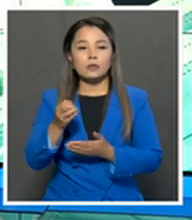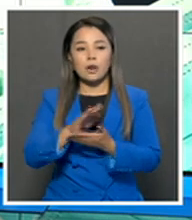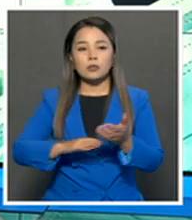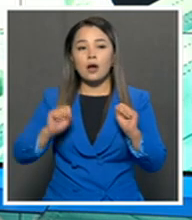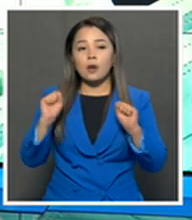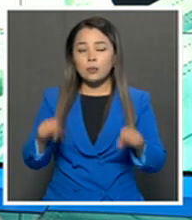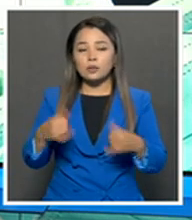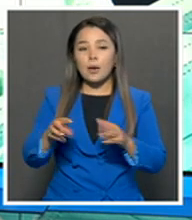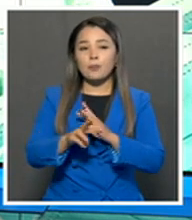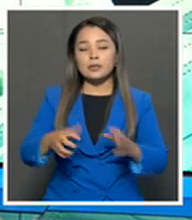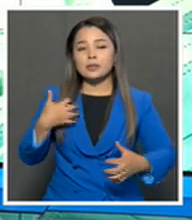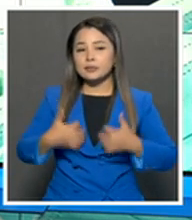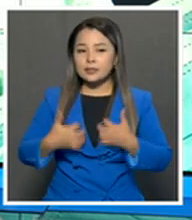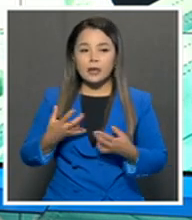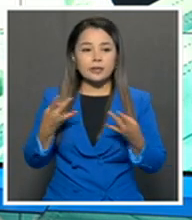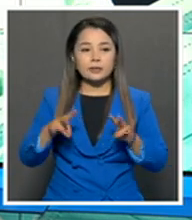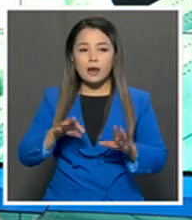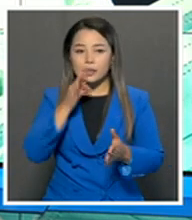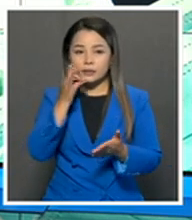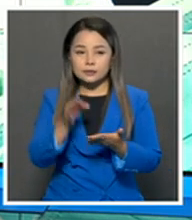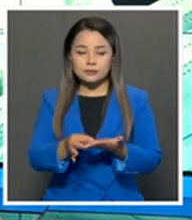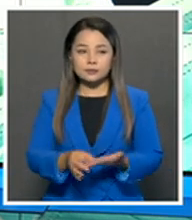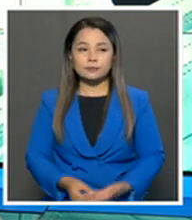министр асығып аптығудың қажеті жоқ деді.